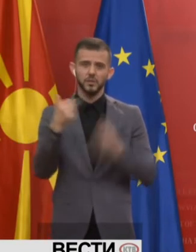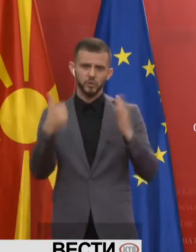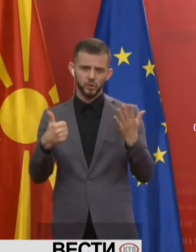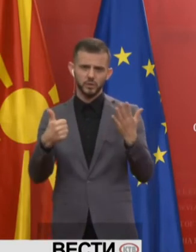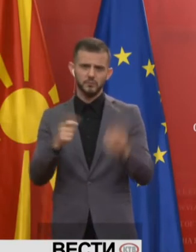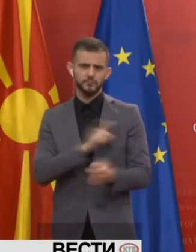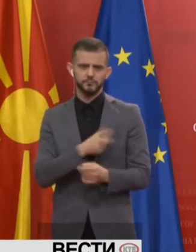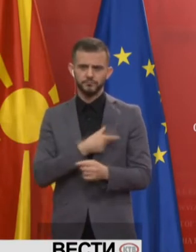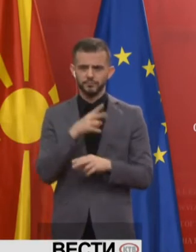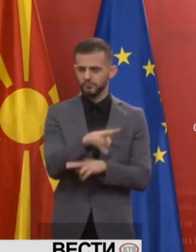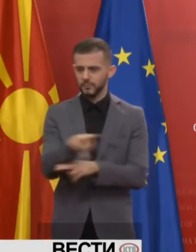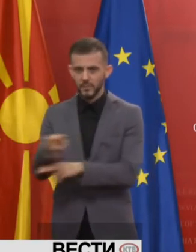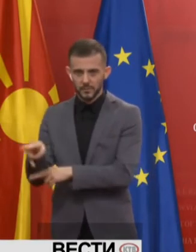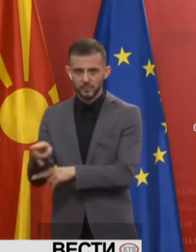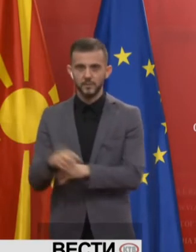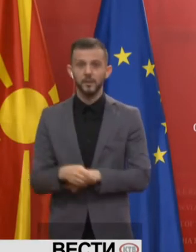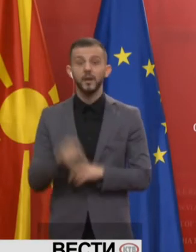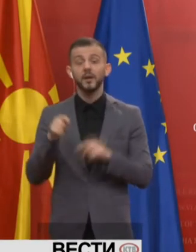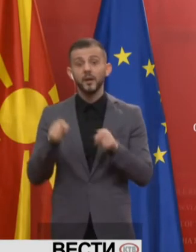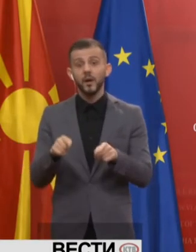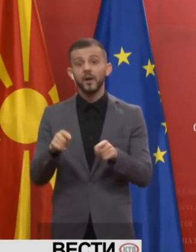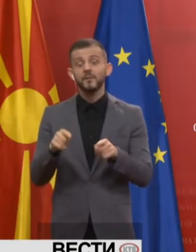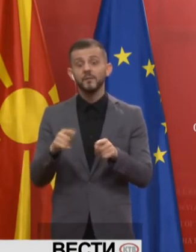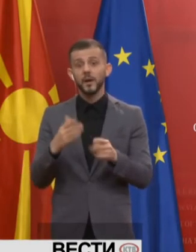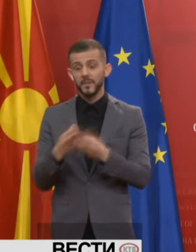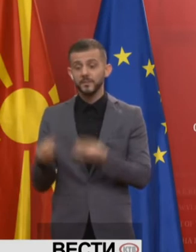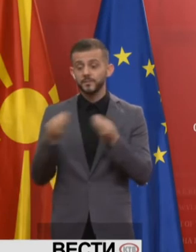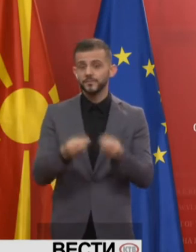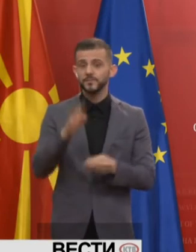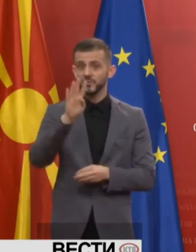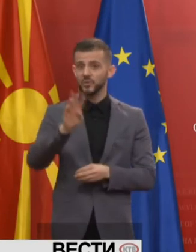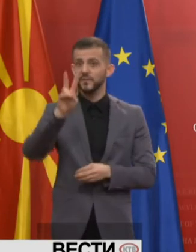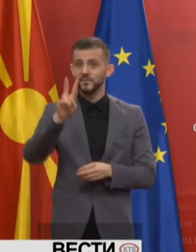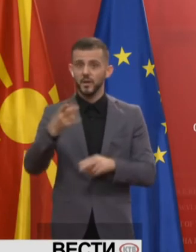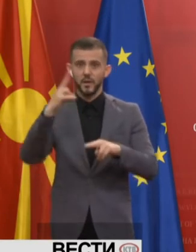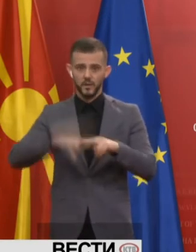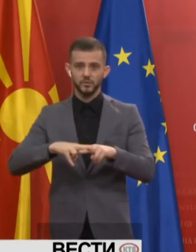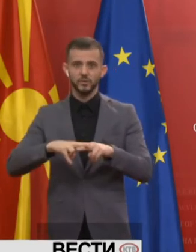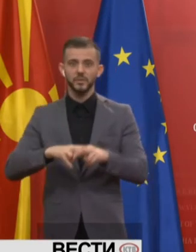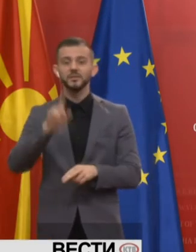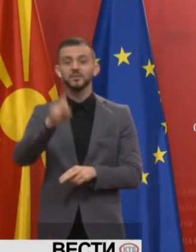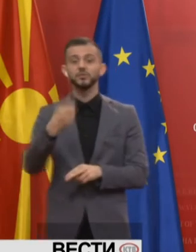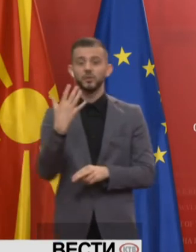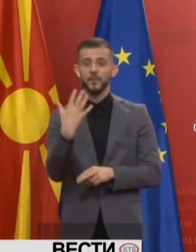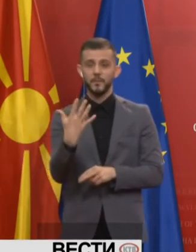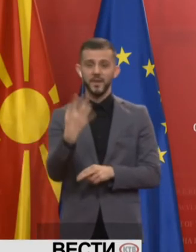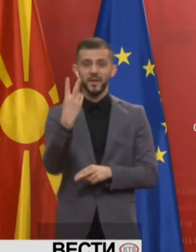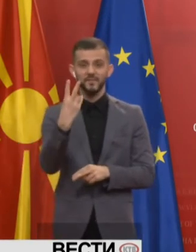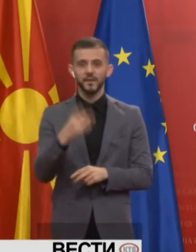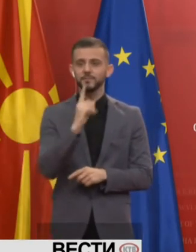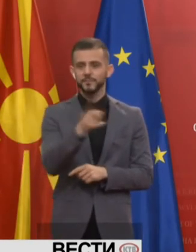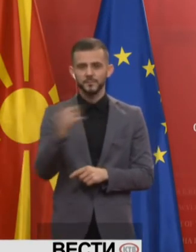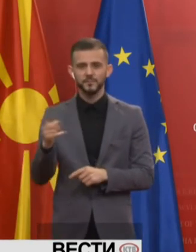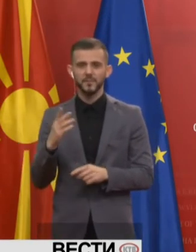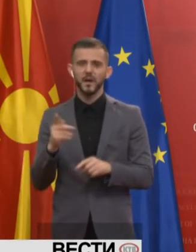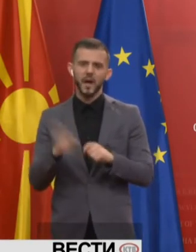3236 инспекцијски надзори, при што се донесени 42 решенија и 152 укажувања